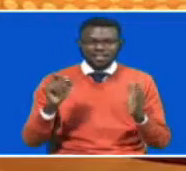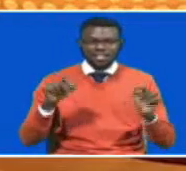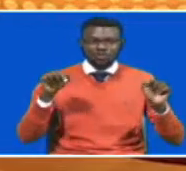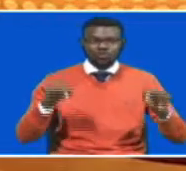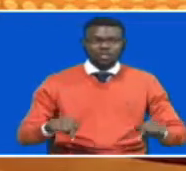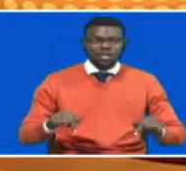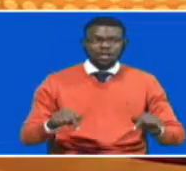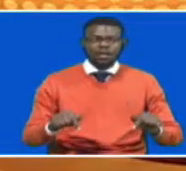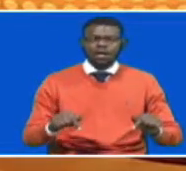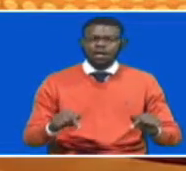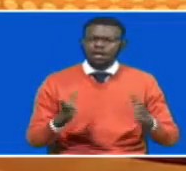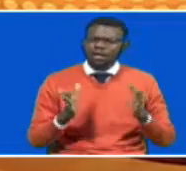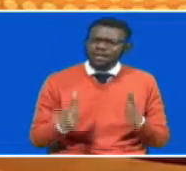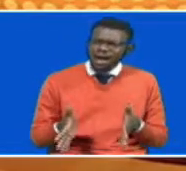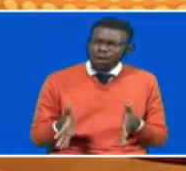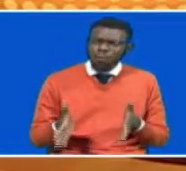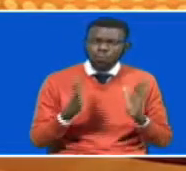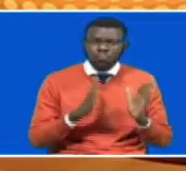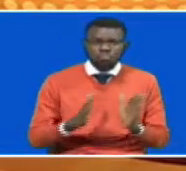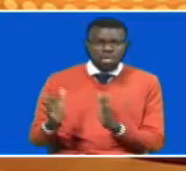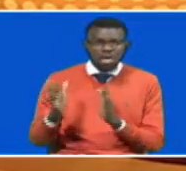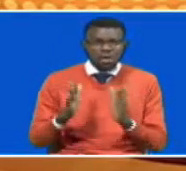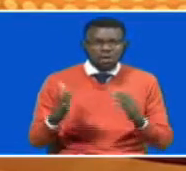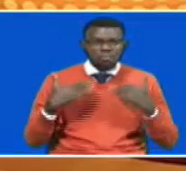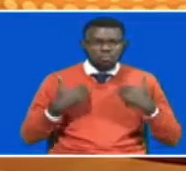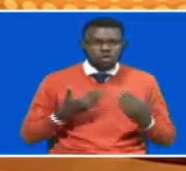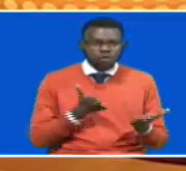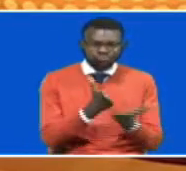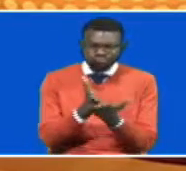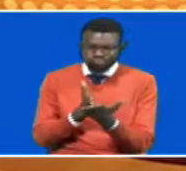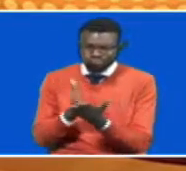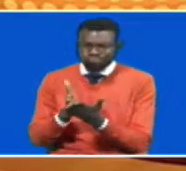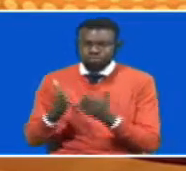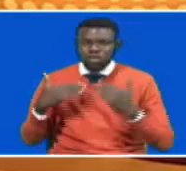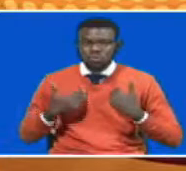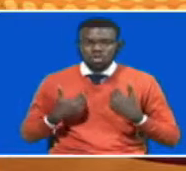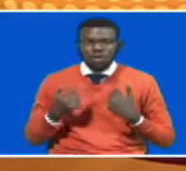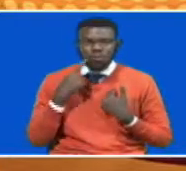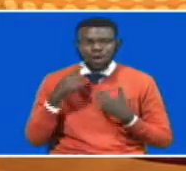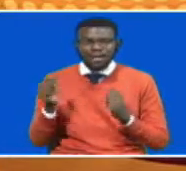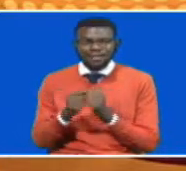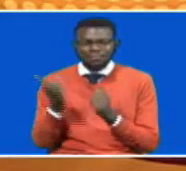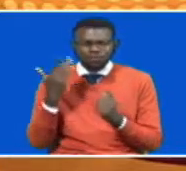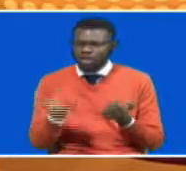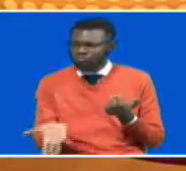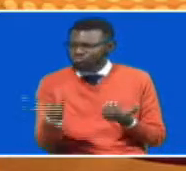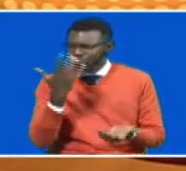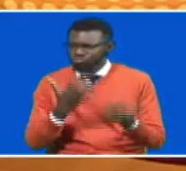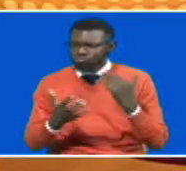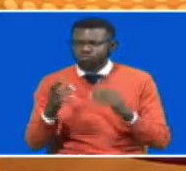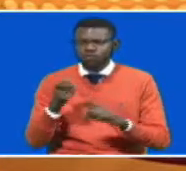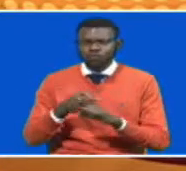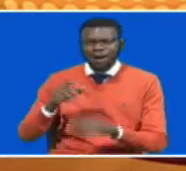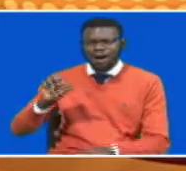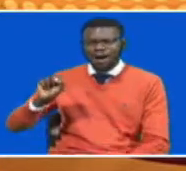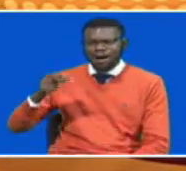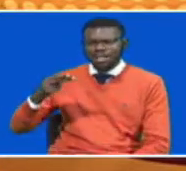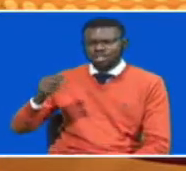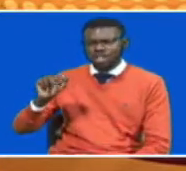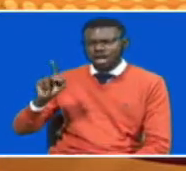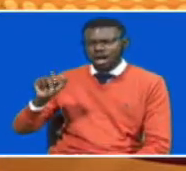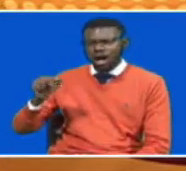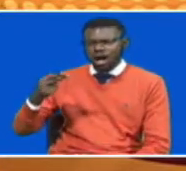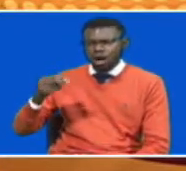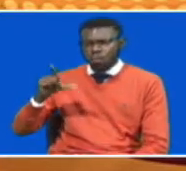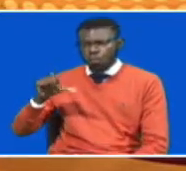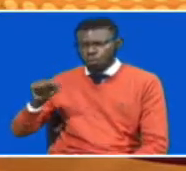Leo mtazamaji, shughuli ya upasuaji wa miili 110 iliyofukuliwa katika eneo la Shakahola ilianza rasmi asubuhi ya leo